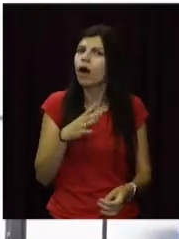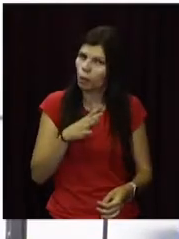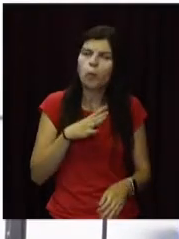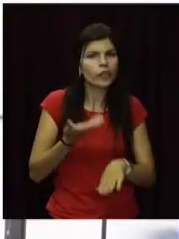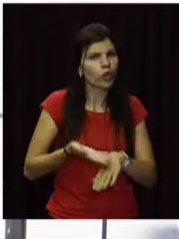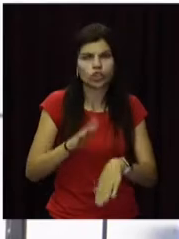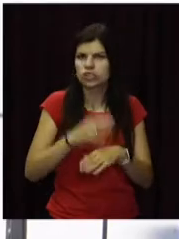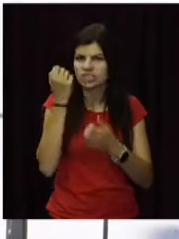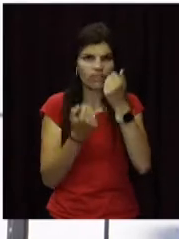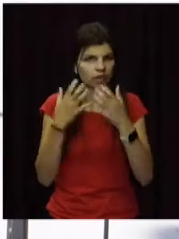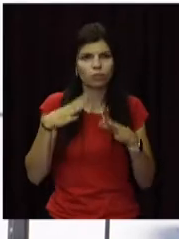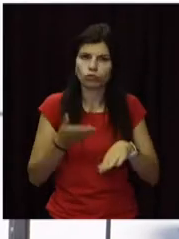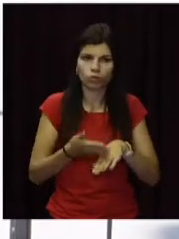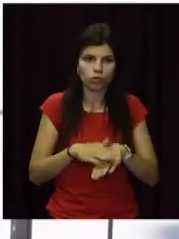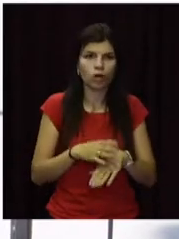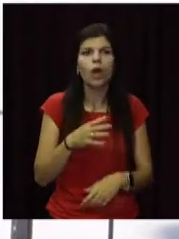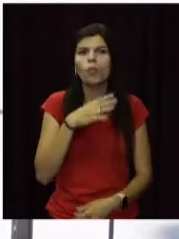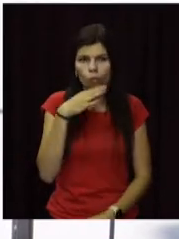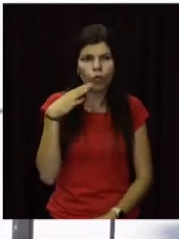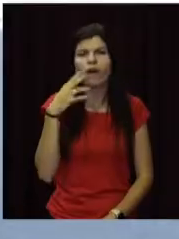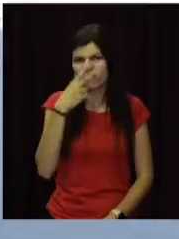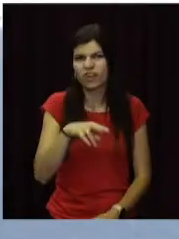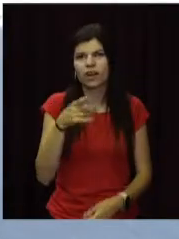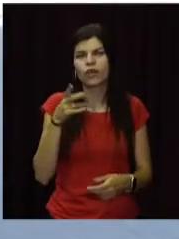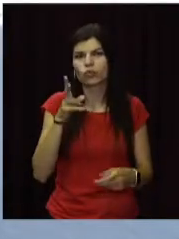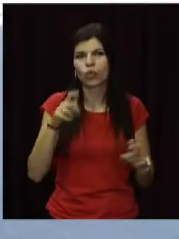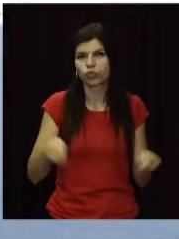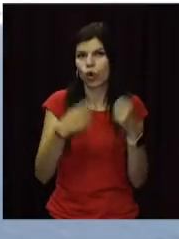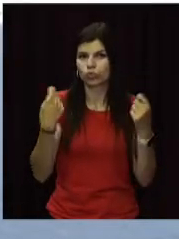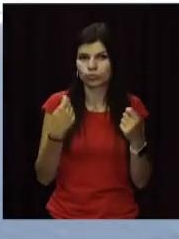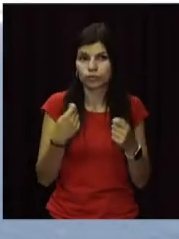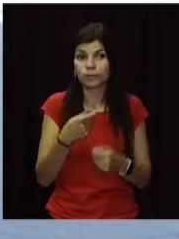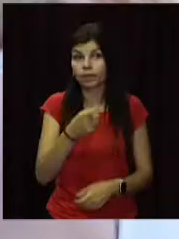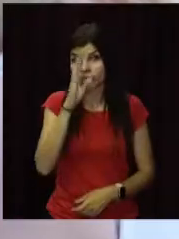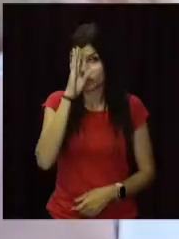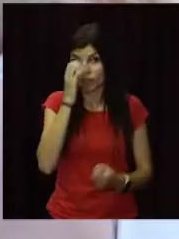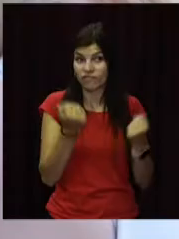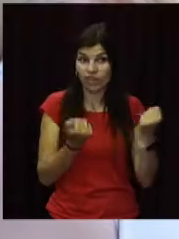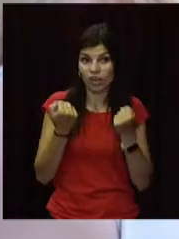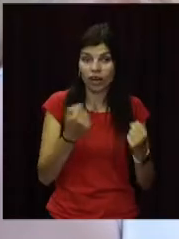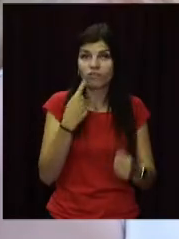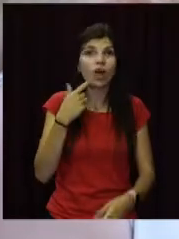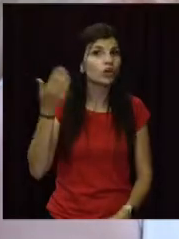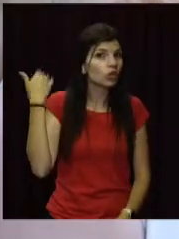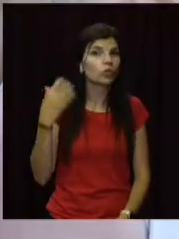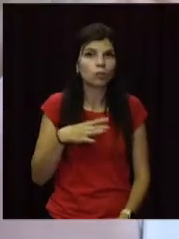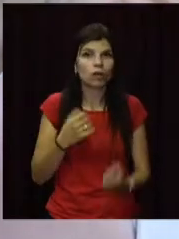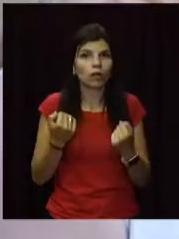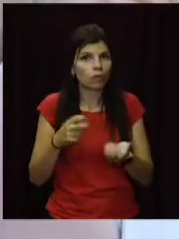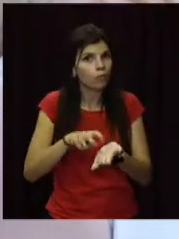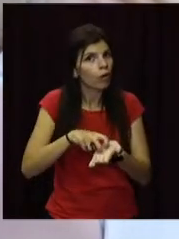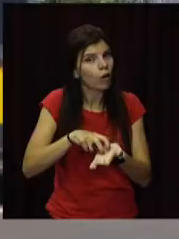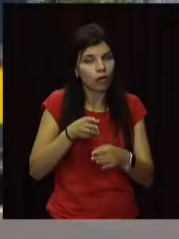без світлофорів, ну, багато бачила правонарушення. Костянтин Шадрін їздить за кермом. Каже, раніше побоювався